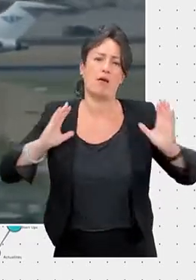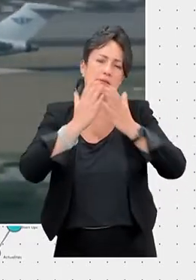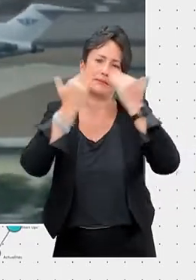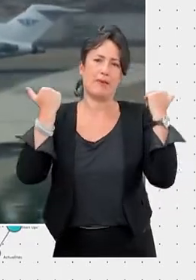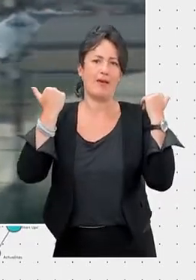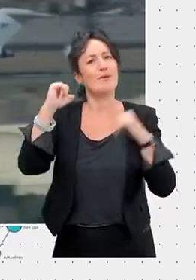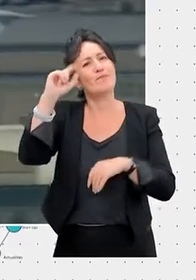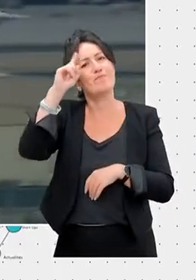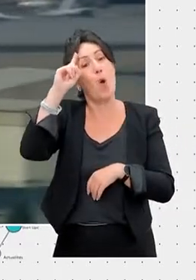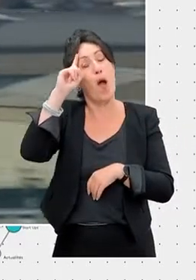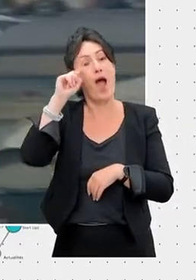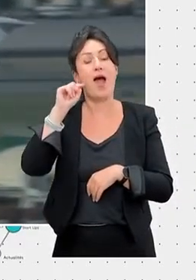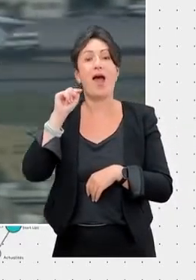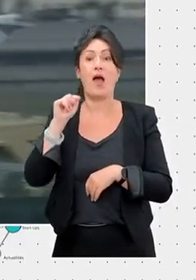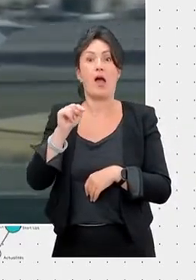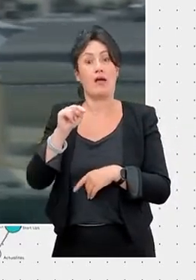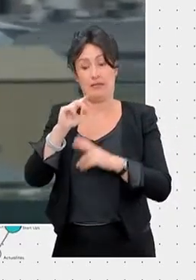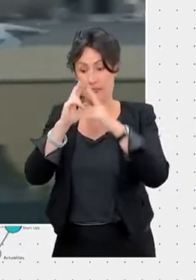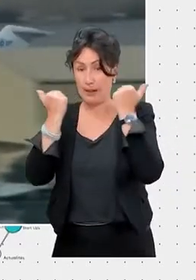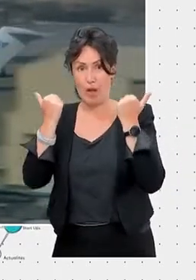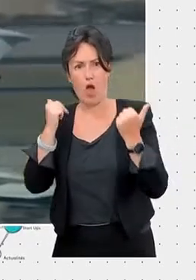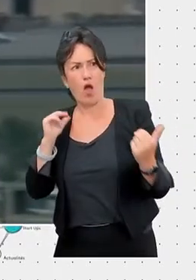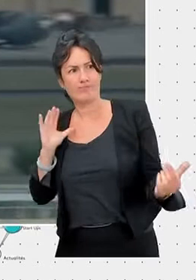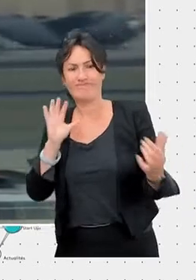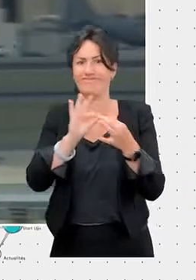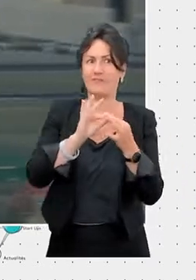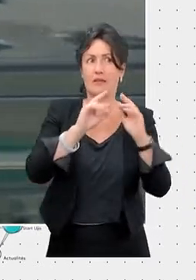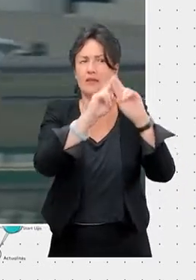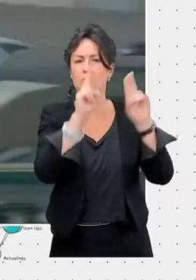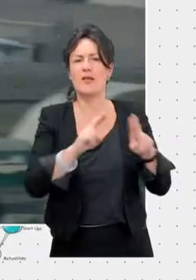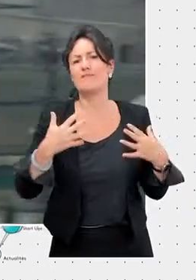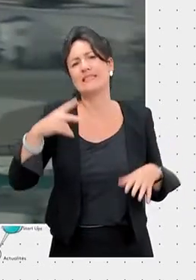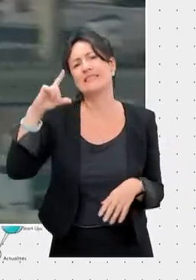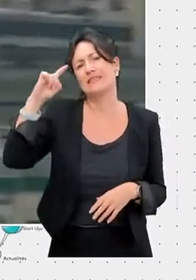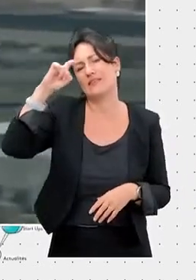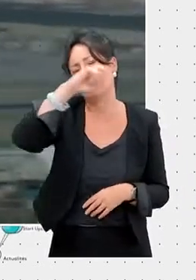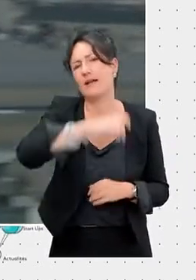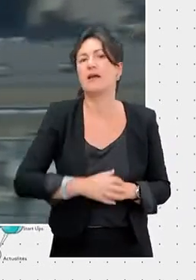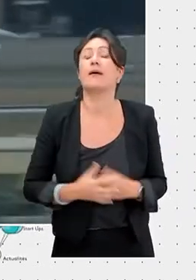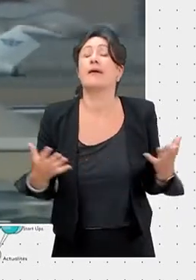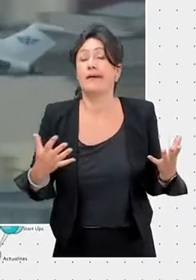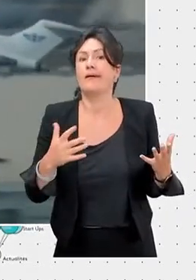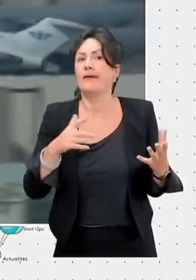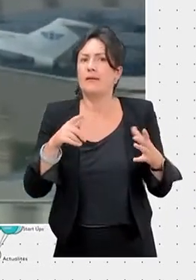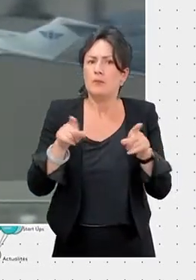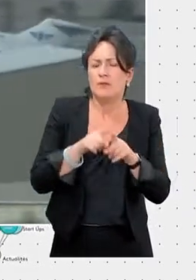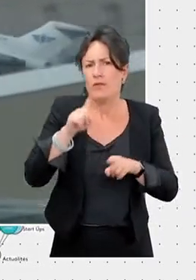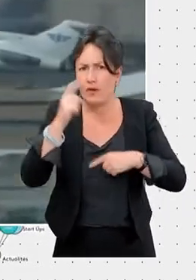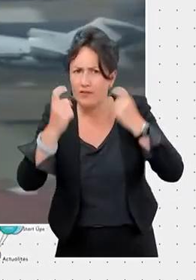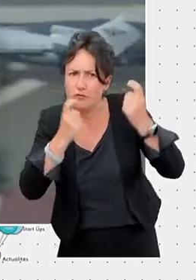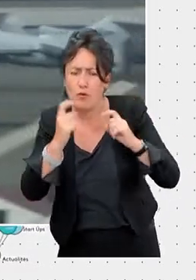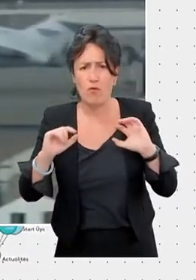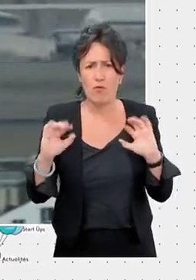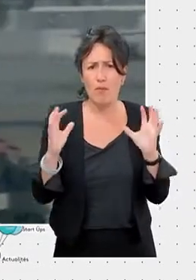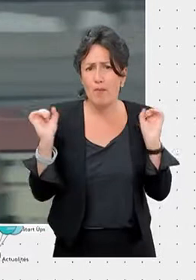que leur relation avec la communauté internationale est quand même un peu compliquée. Il faudra aussi voir dans quelle mesure on pourra